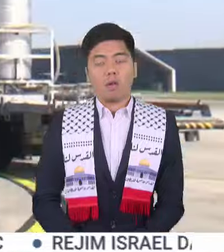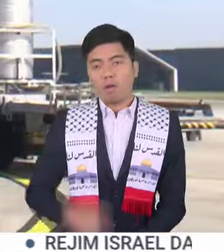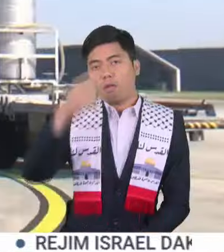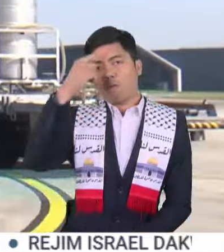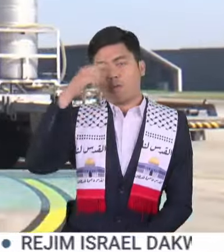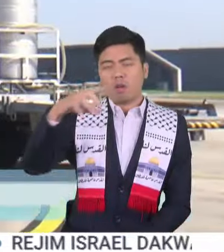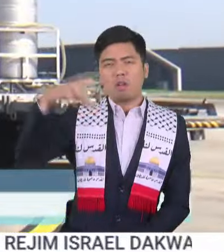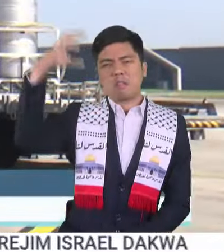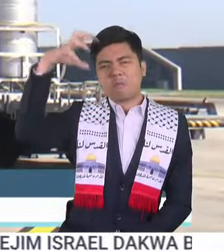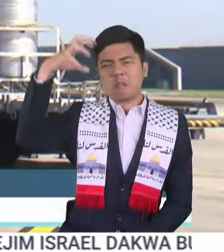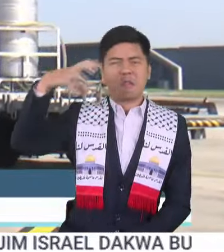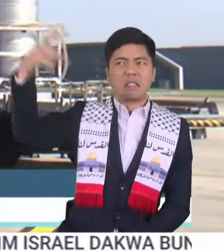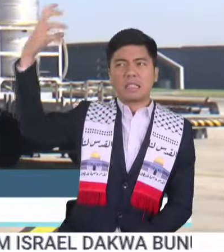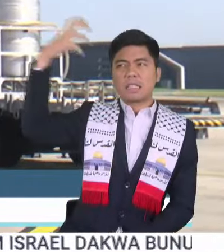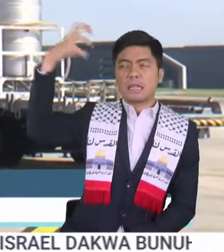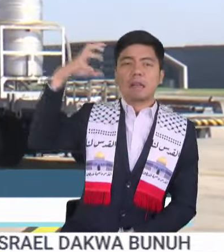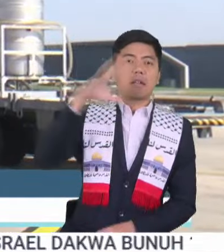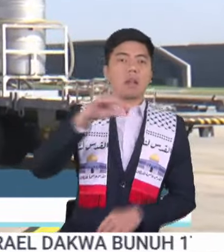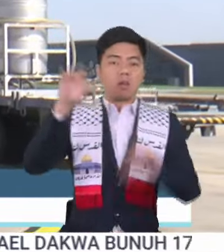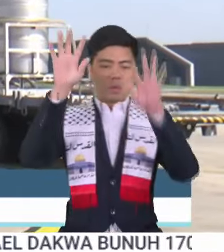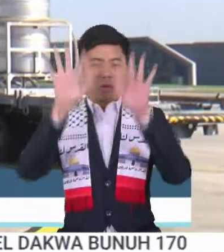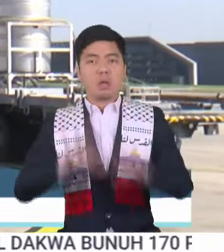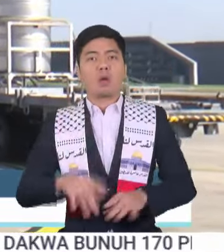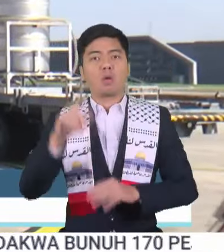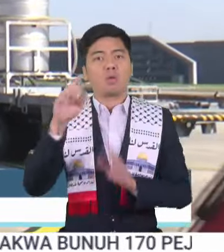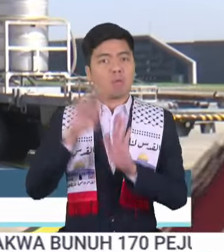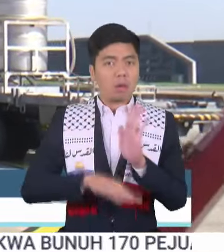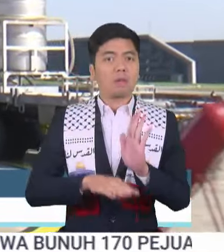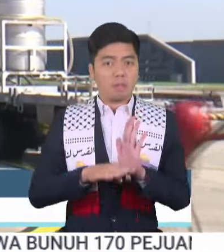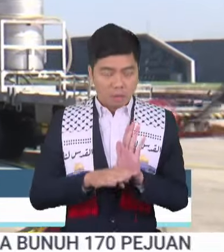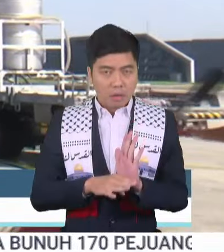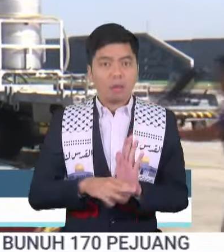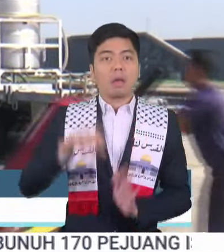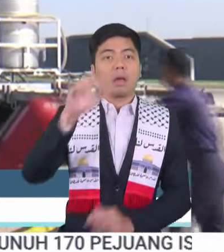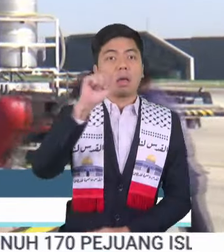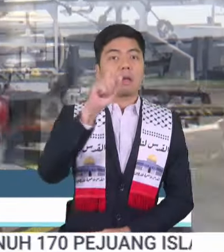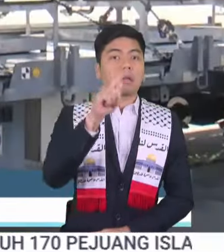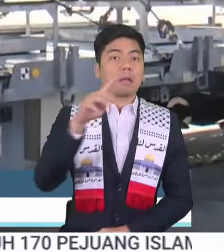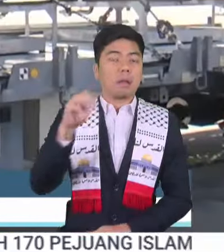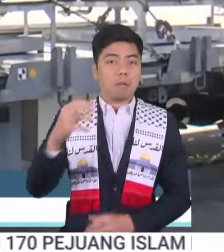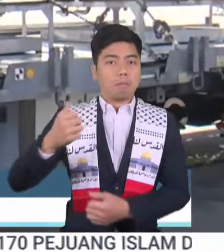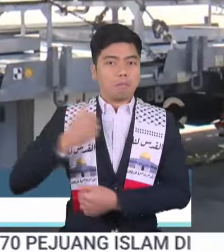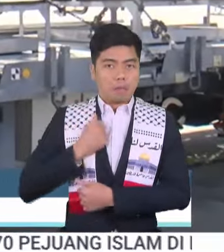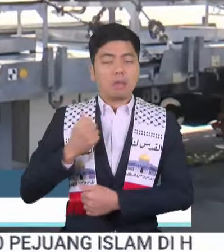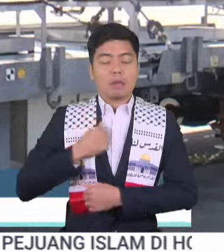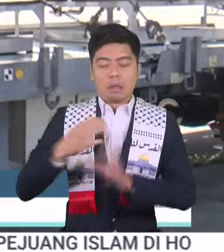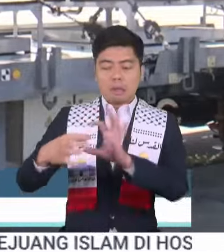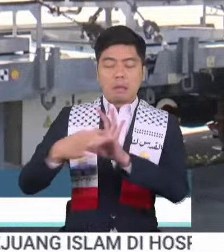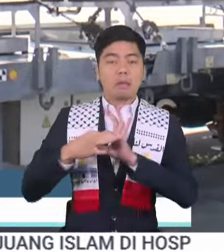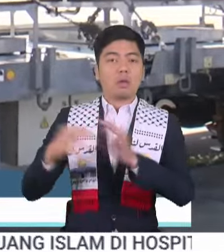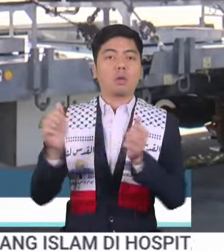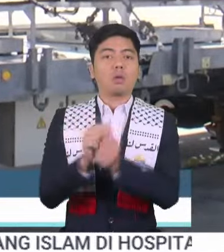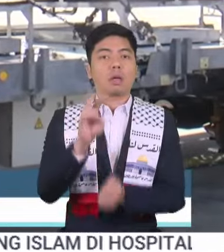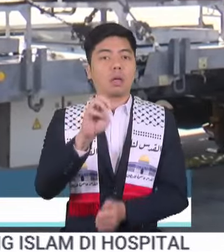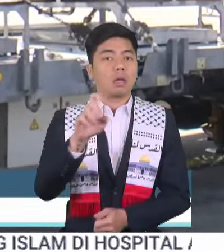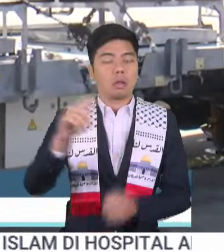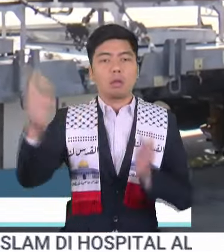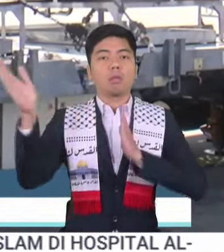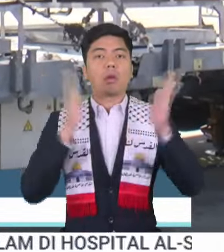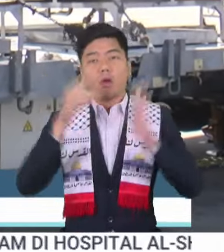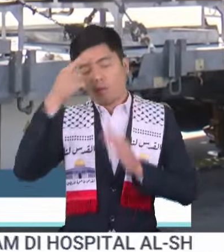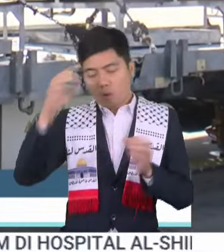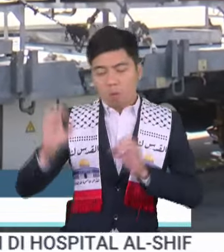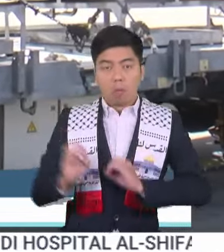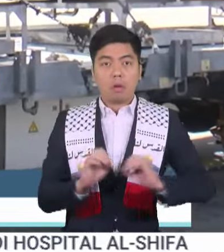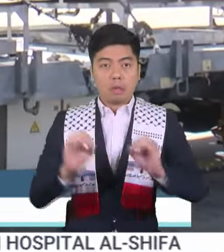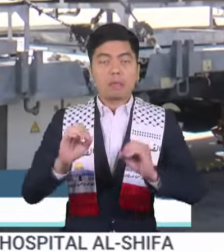Berikutan fenomena cuaca panas dan kurang hujan ketika ini, Angkatan Tentera Malaysia ATM sedia beri kerjasama dengan Met Malaysia untuk melaksana